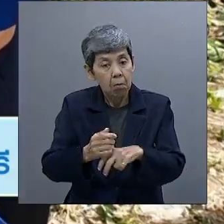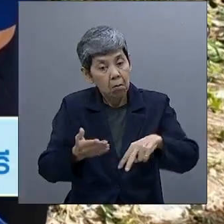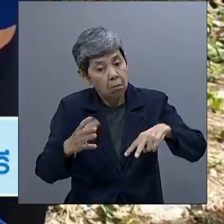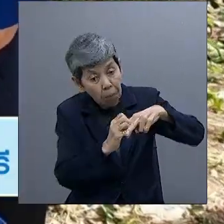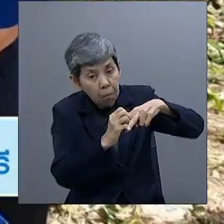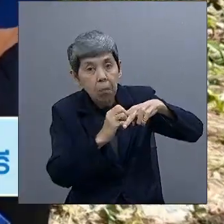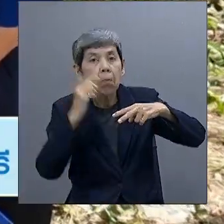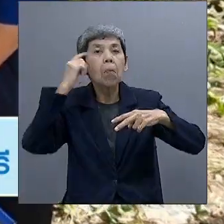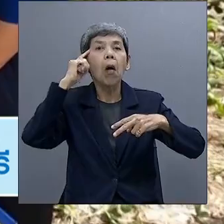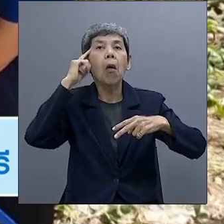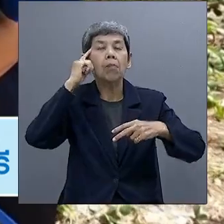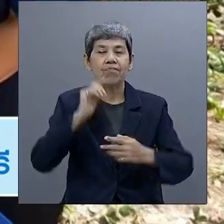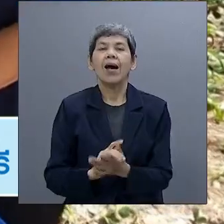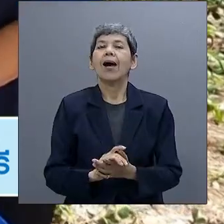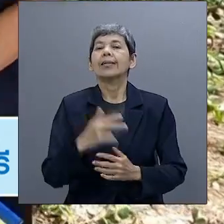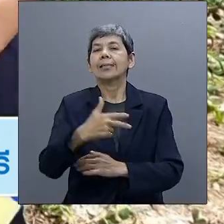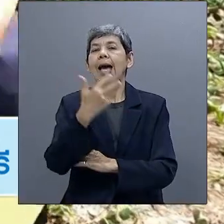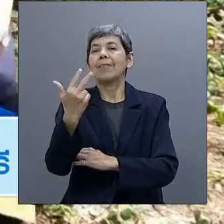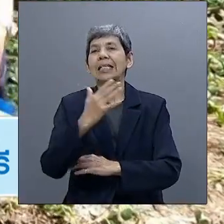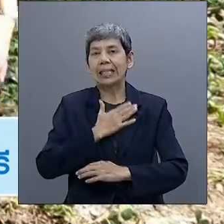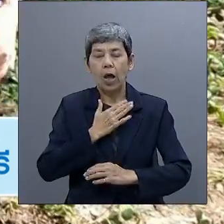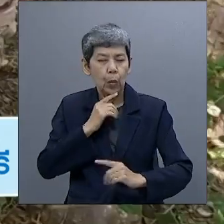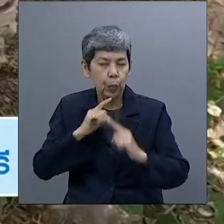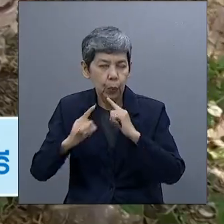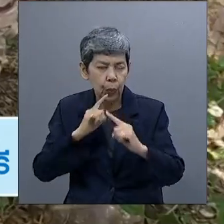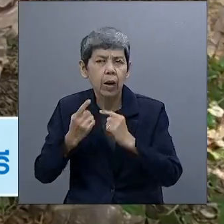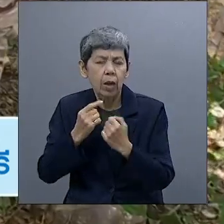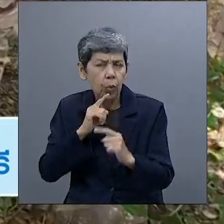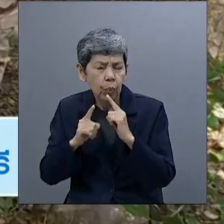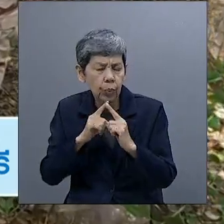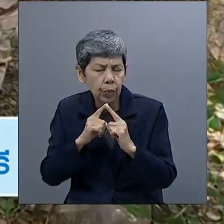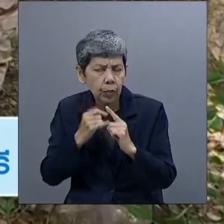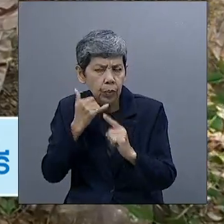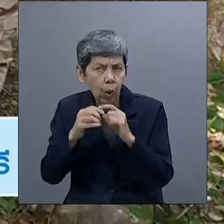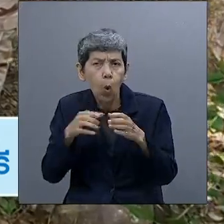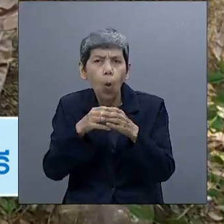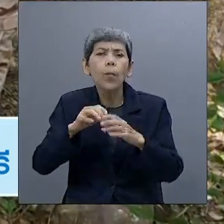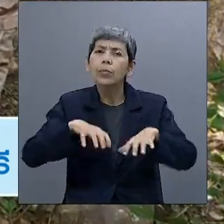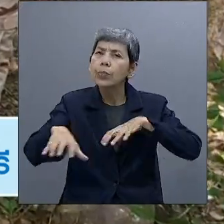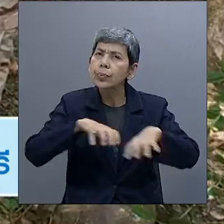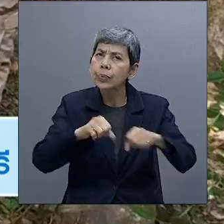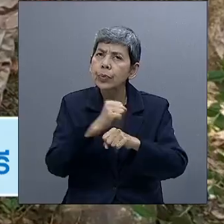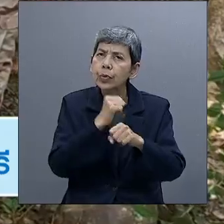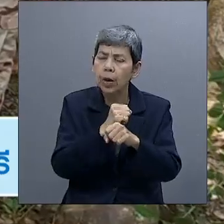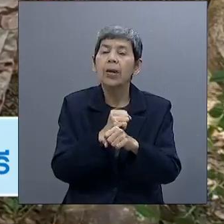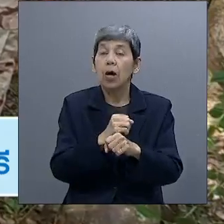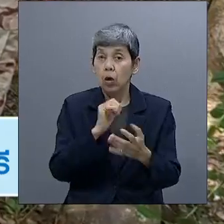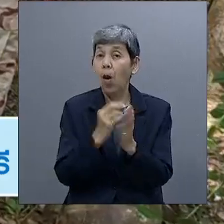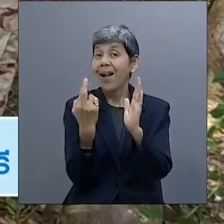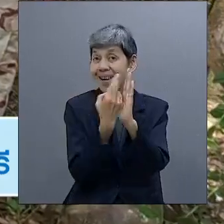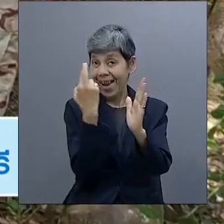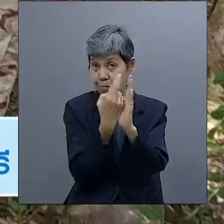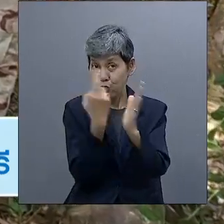คะเรื่องนี้ทีมข่าวได้ประสานนางสาวจินตนานิธรรมค่ะเป็นหัวหน้ากลุ่มบริหารจัดการด้านประมงจังหวัดราชบุ